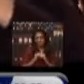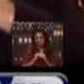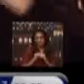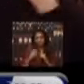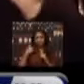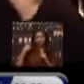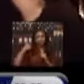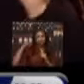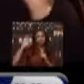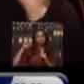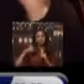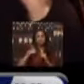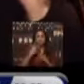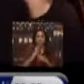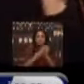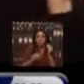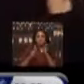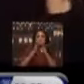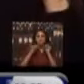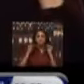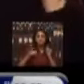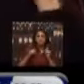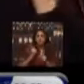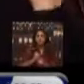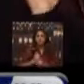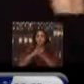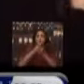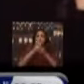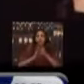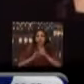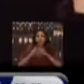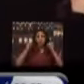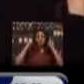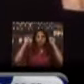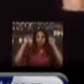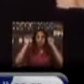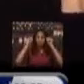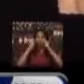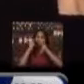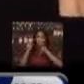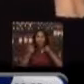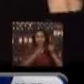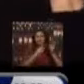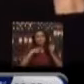كنت فخورة قوي قوي ان التحرر ده حصل وانا لسه على قيد الحياة